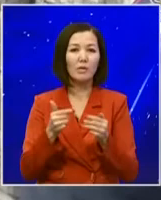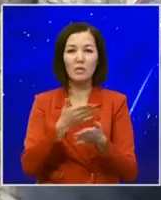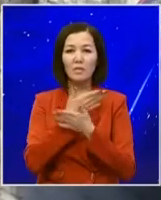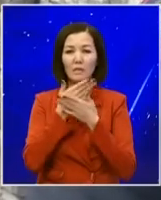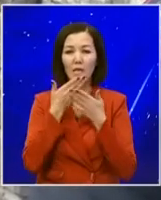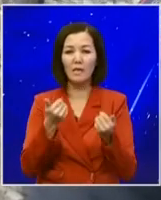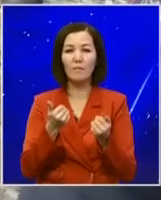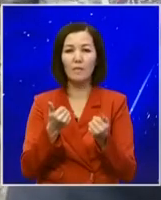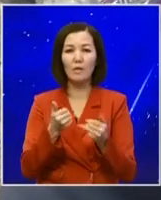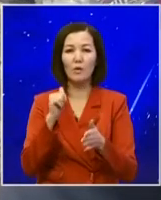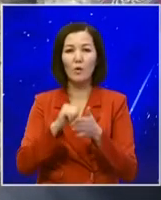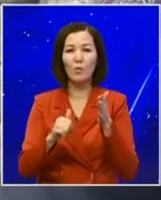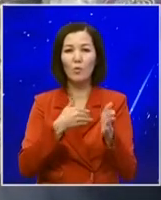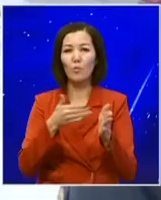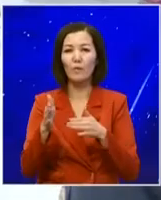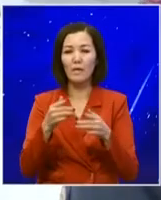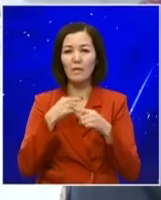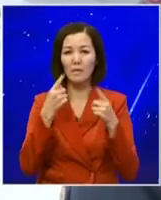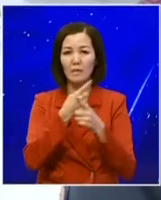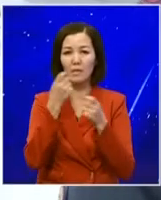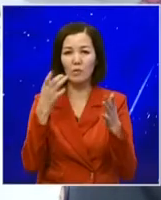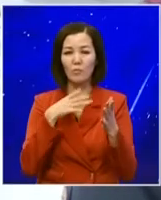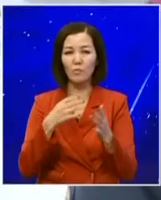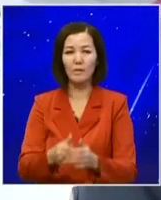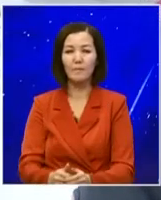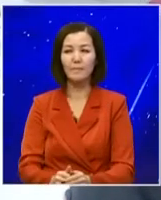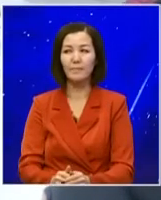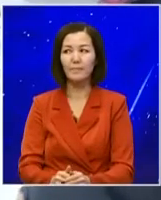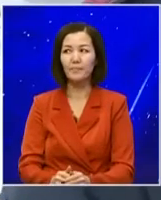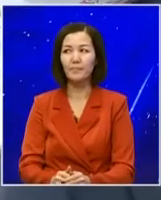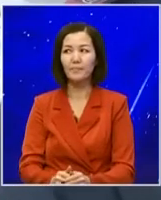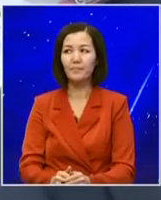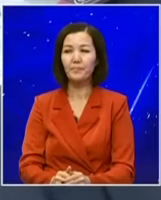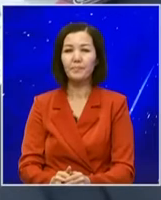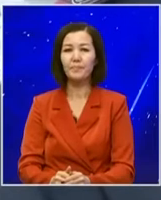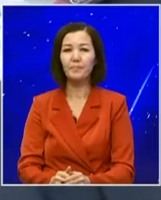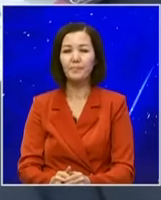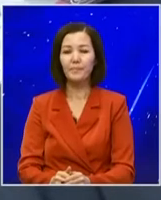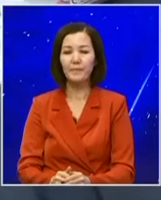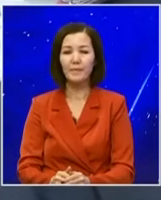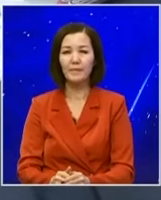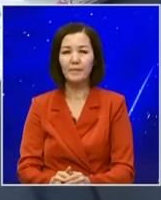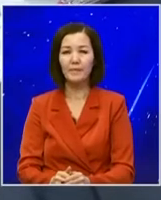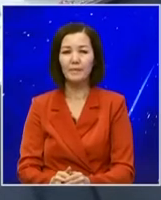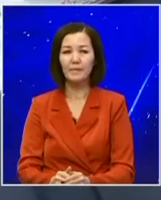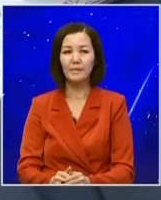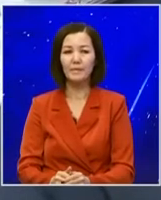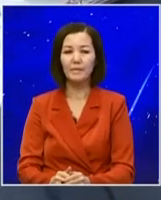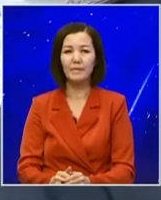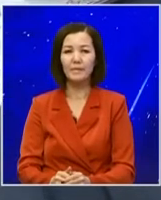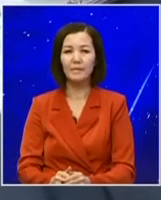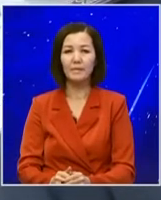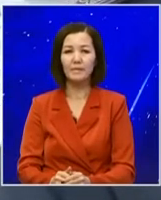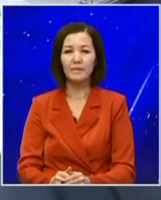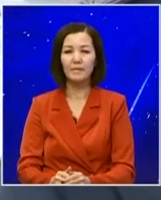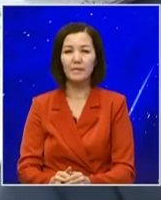келмейтіндеріне олқылықты оңалтуға ескерту берді. На данный момент у нас сейчас пройдено 18234 дома, частных жилых